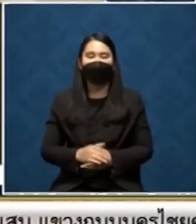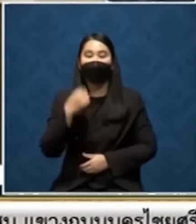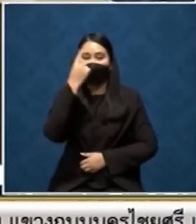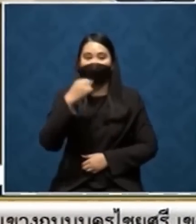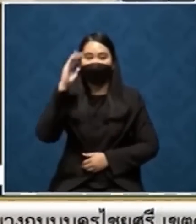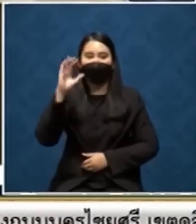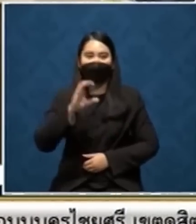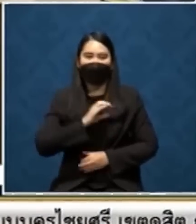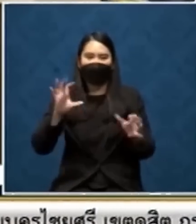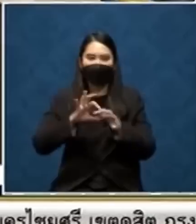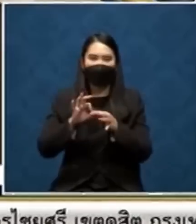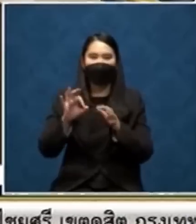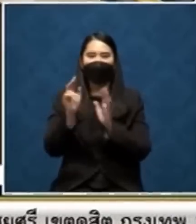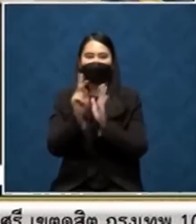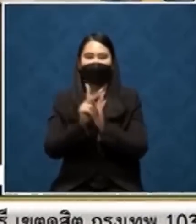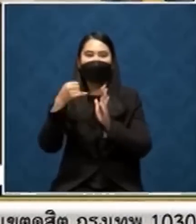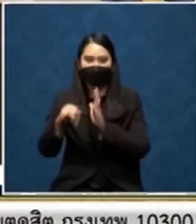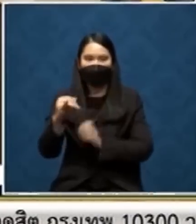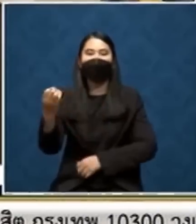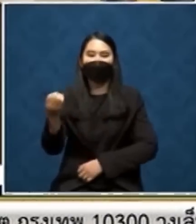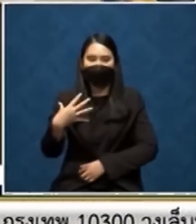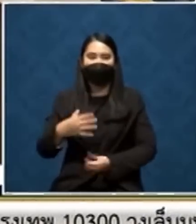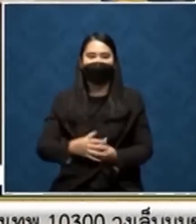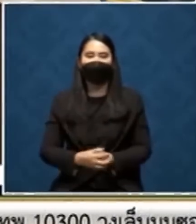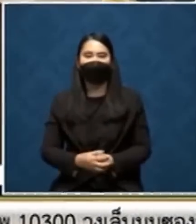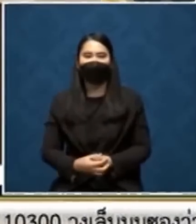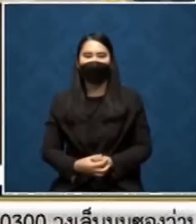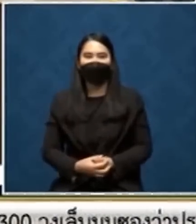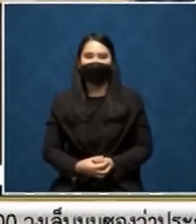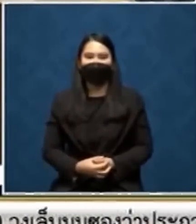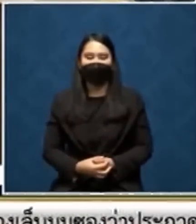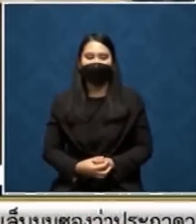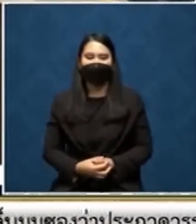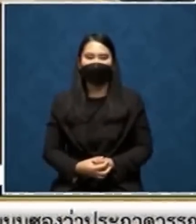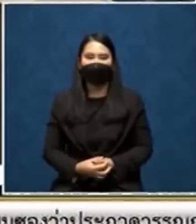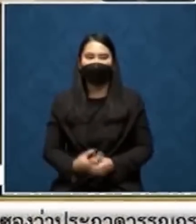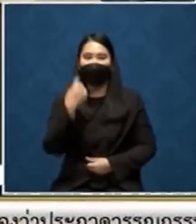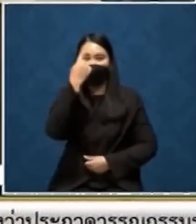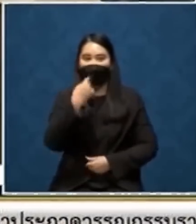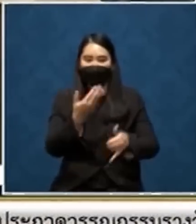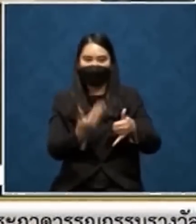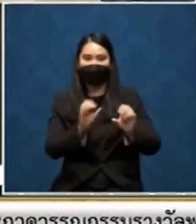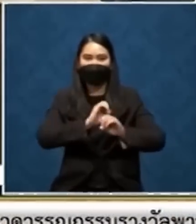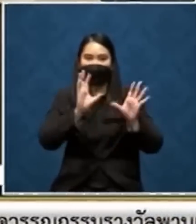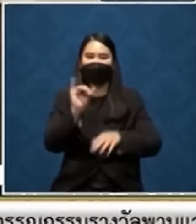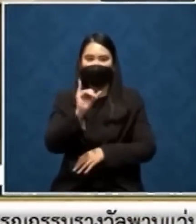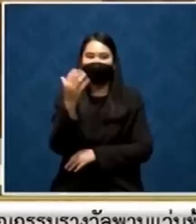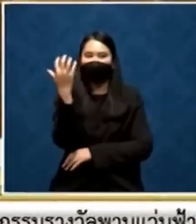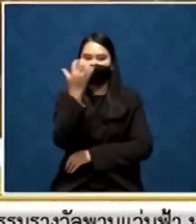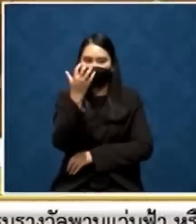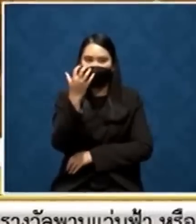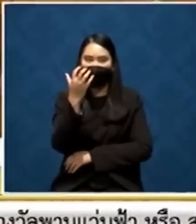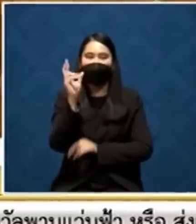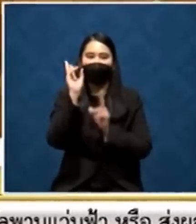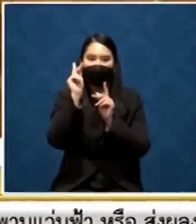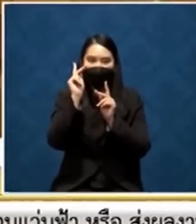ข้องพัวพันเรียกรับผลประโยชน์แจ้งมาเลยครับนะถ้ารายใดยังไม่ชัดเจนเป็นข่าวออกทางสื่อโซเชียลก็ผม